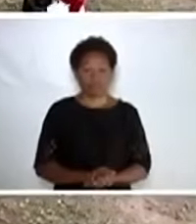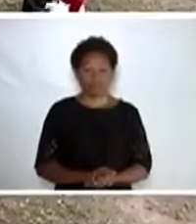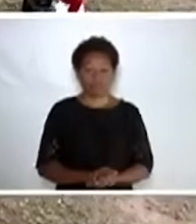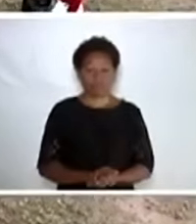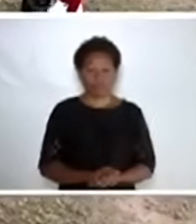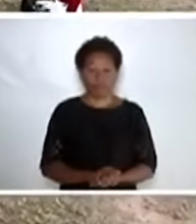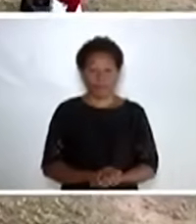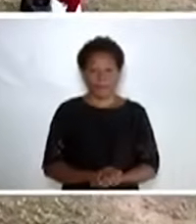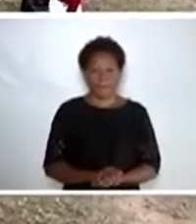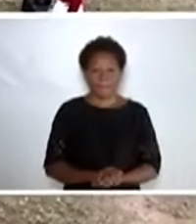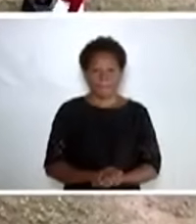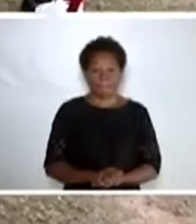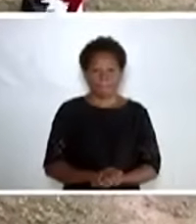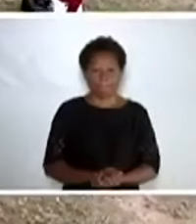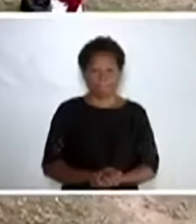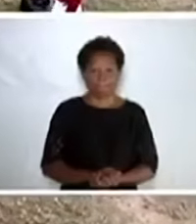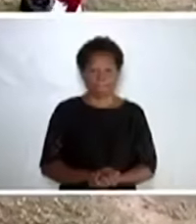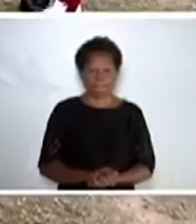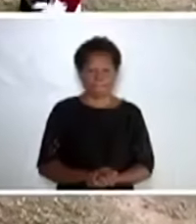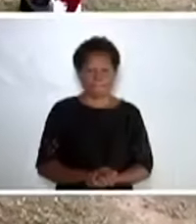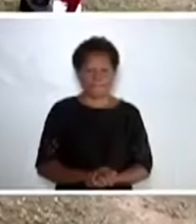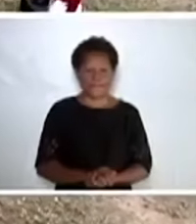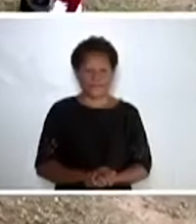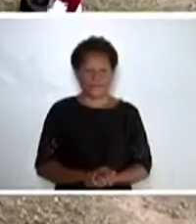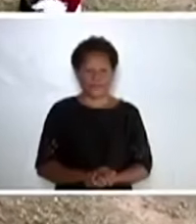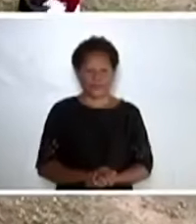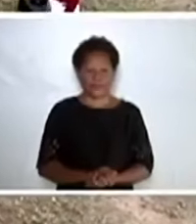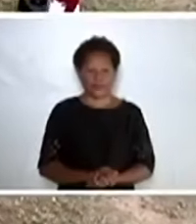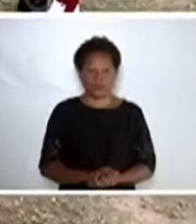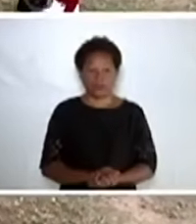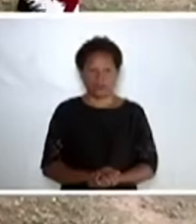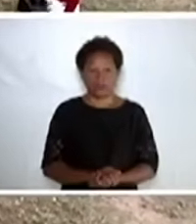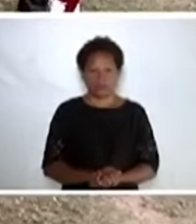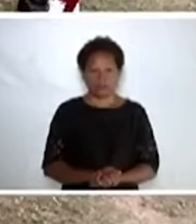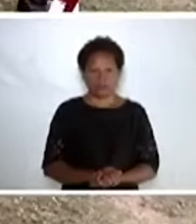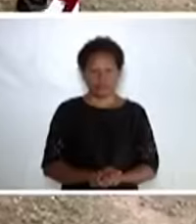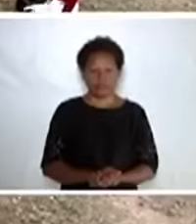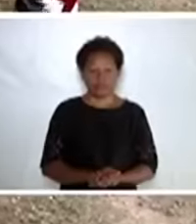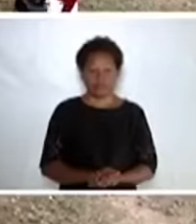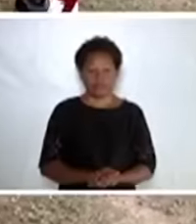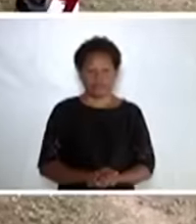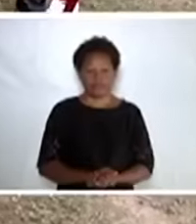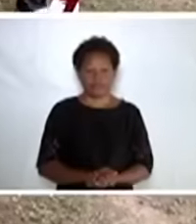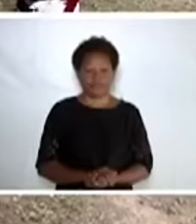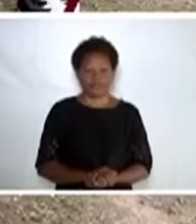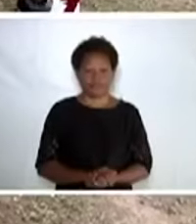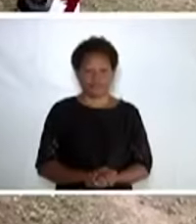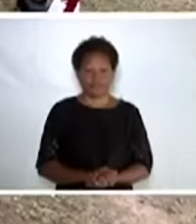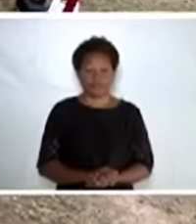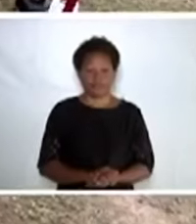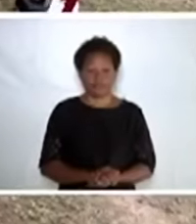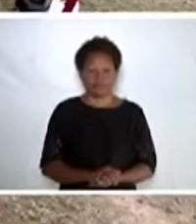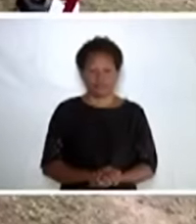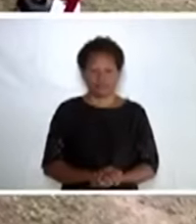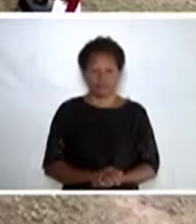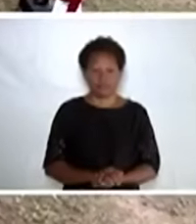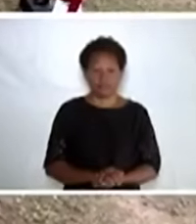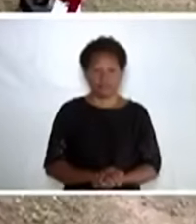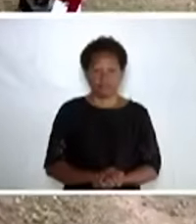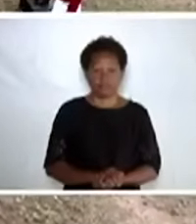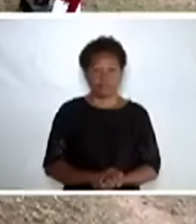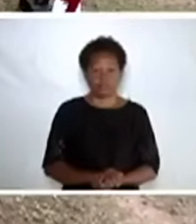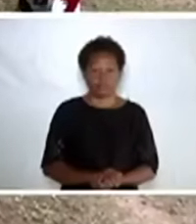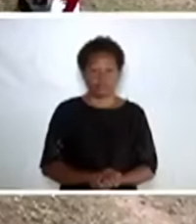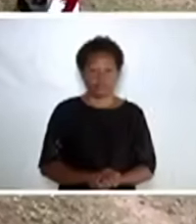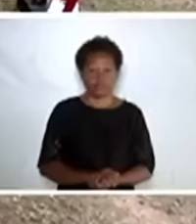की प्रदर्शनी है, खुशी से दर्शाई जा रही है कि हमारा देश जो है, हमारा राज्य जो है वो आज़ाद है। और यहाँ